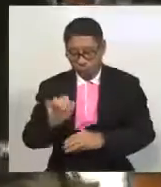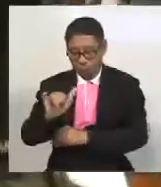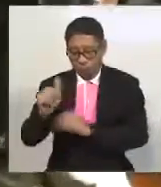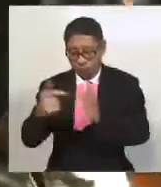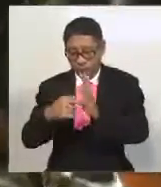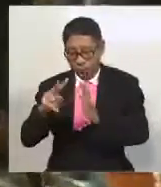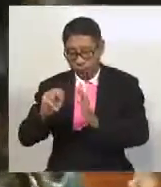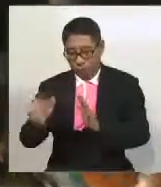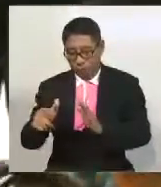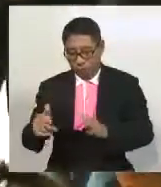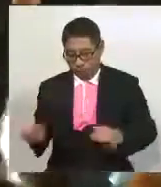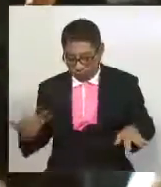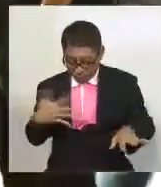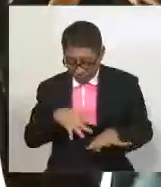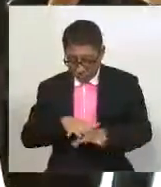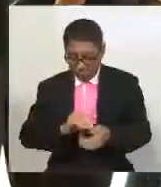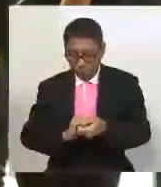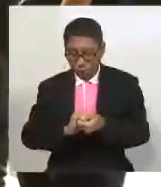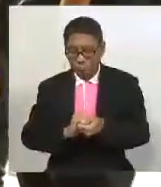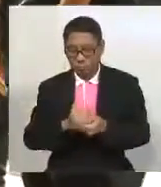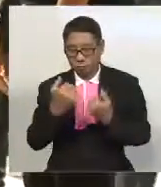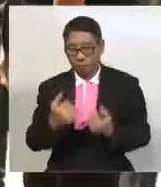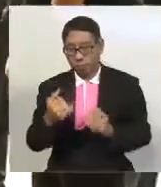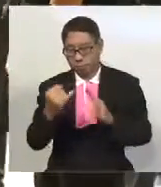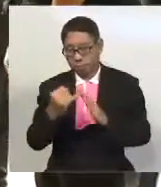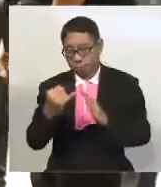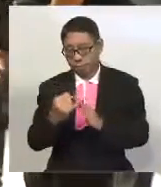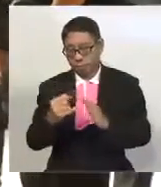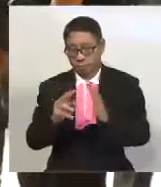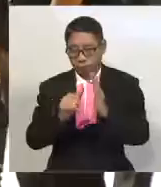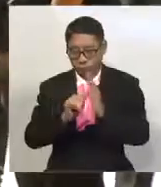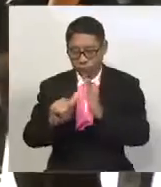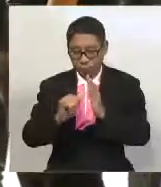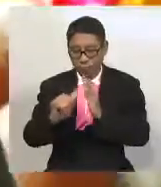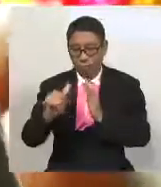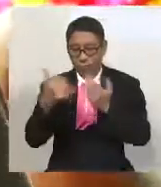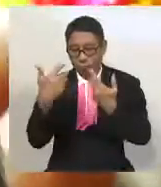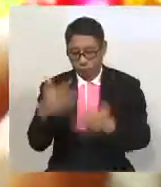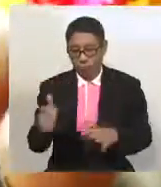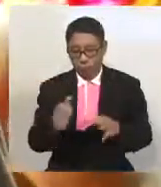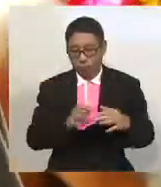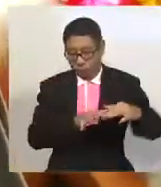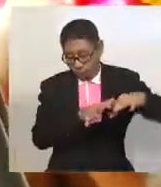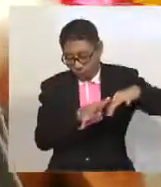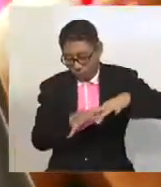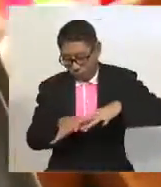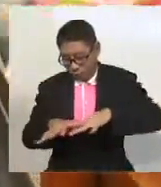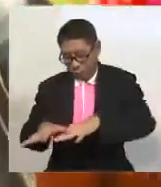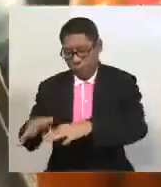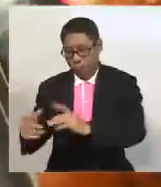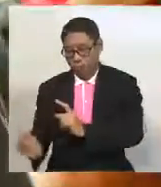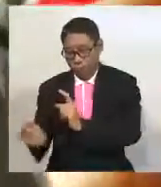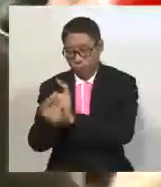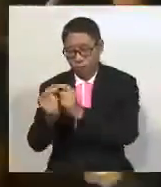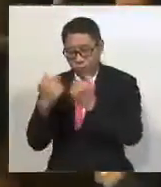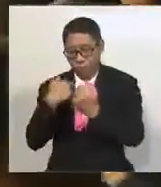ที่ไหลมาบรรจบกันณบ้านแจงน้อยตำบลค้อเหนืออำเภอเมืองจังหวัดยะโสธรก่อนจะเดินทางมาเยี่ยมผู้ประสบอุทก